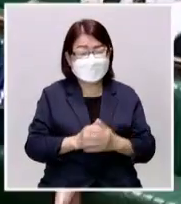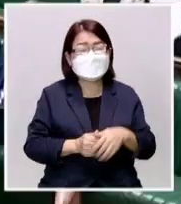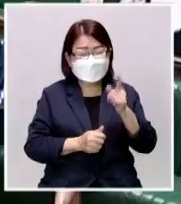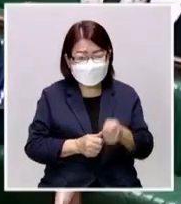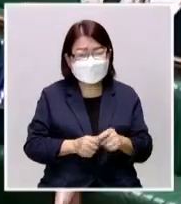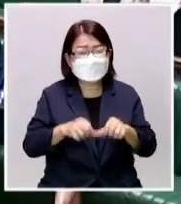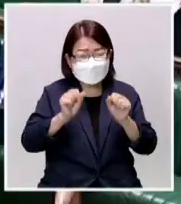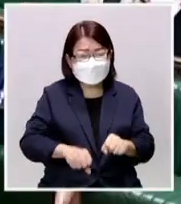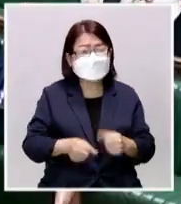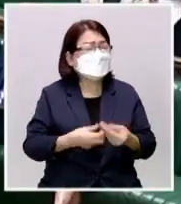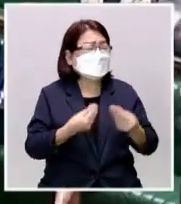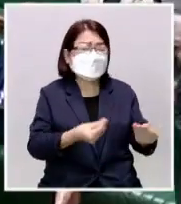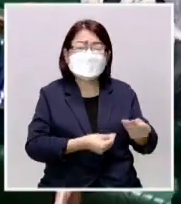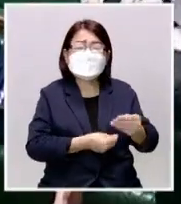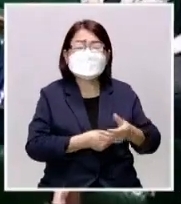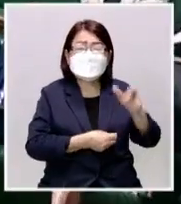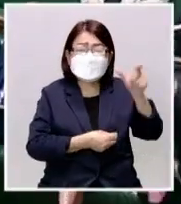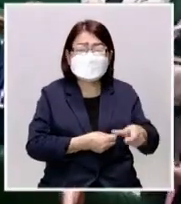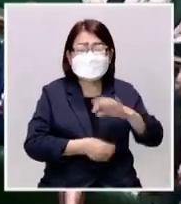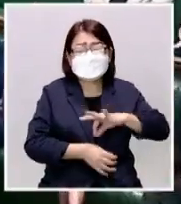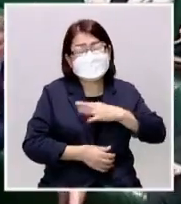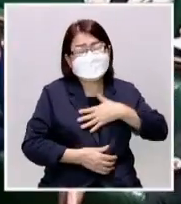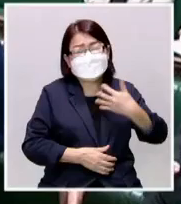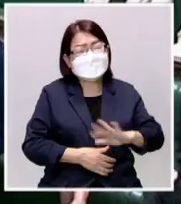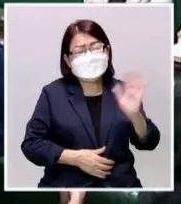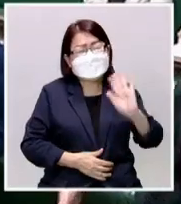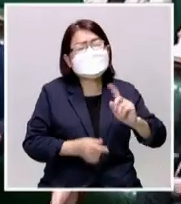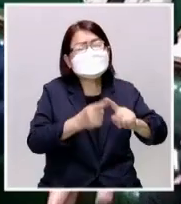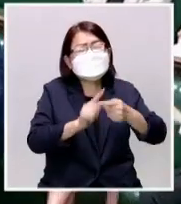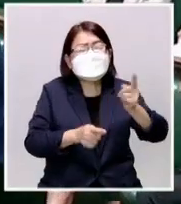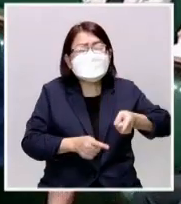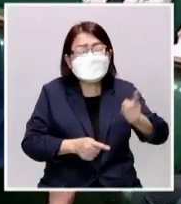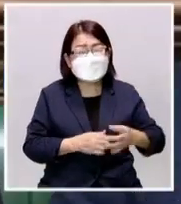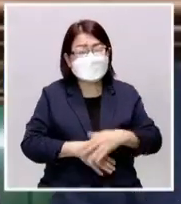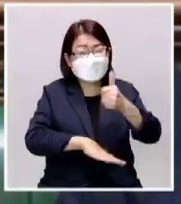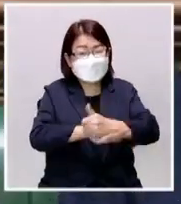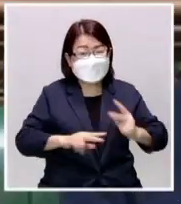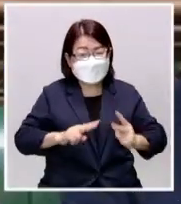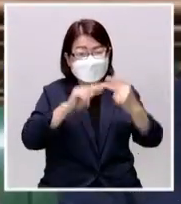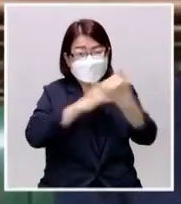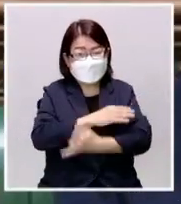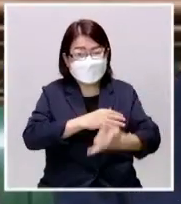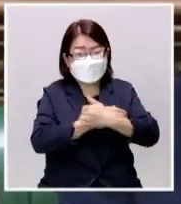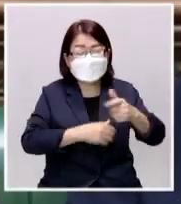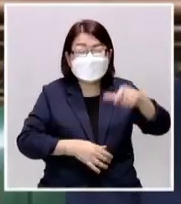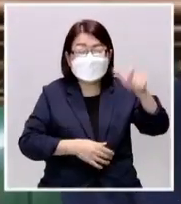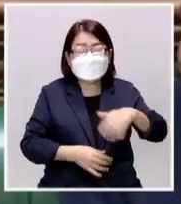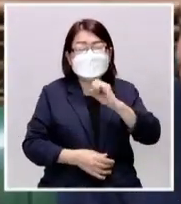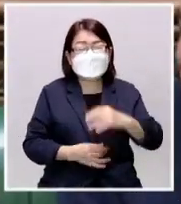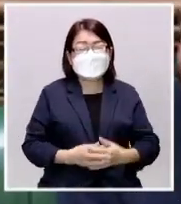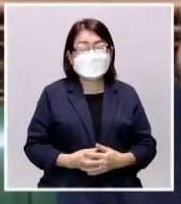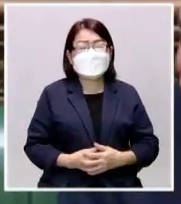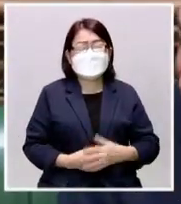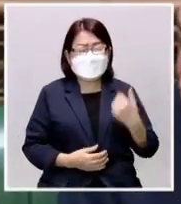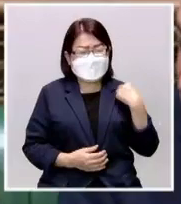จะทำให้ใครไม่สบายใจโดยเฉพาะเพอนๆชาวฝั่งเศษของเราและทั้มตีต่ปเทศของฝรั่เศษเริ่ียองก็บอกค่ะว่า